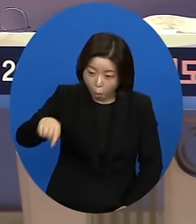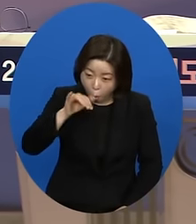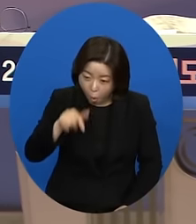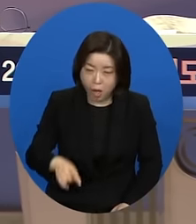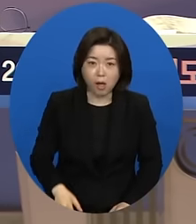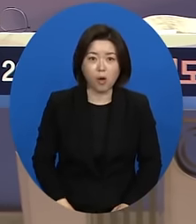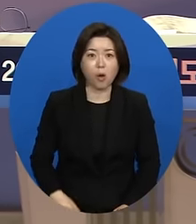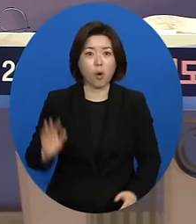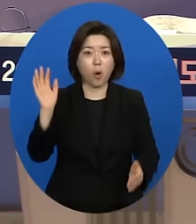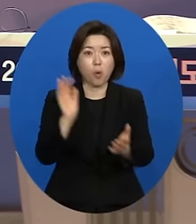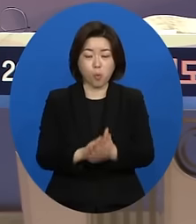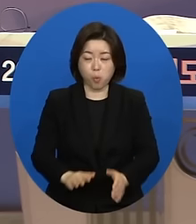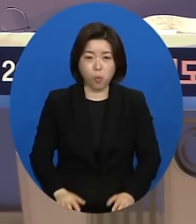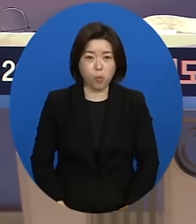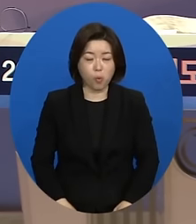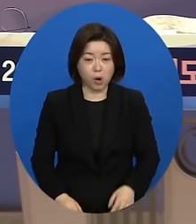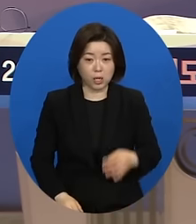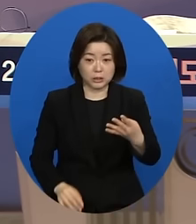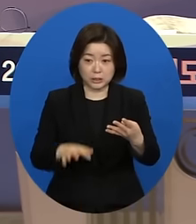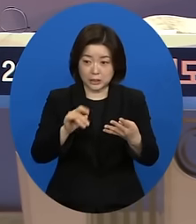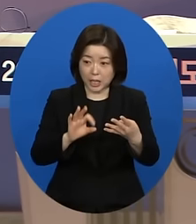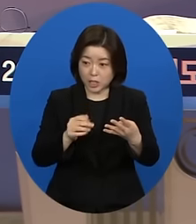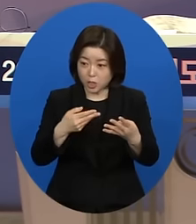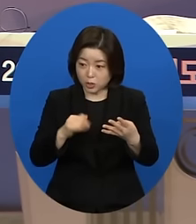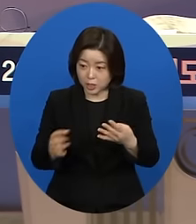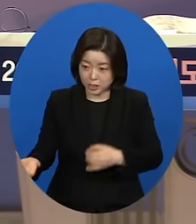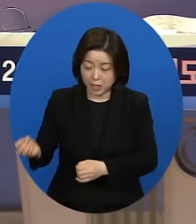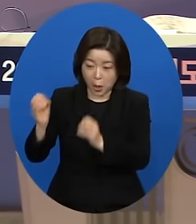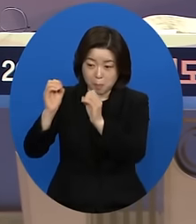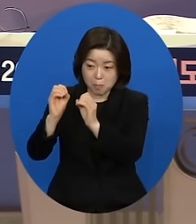여기다가 사형리 버리면 되겠네.